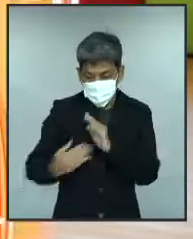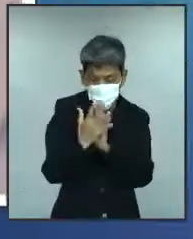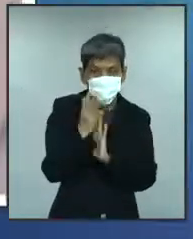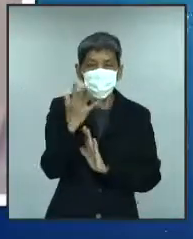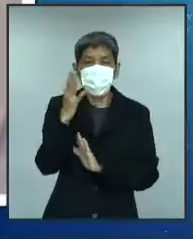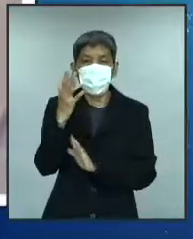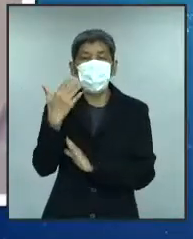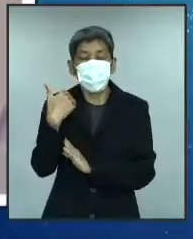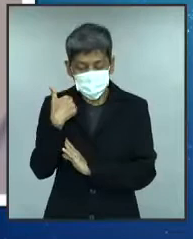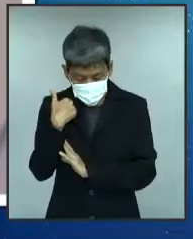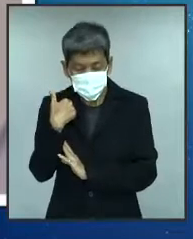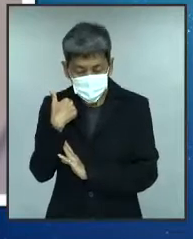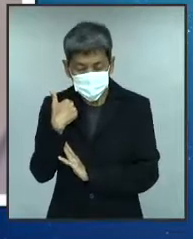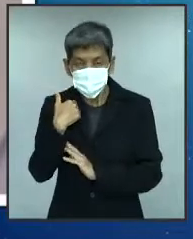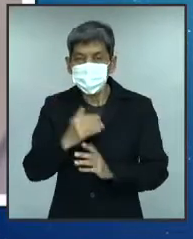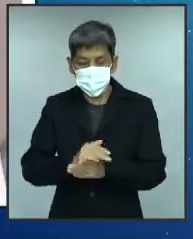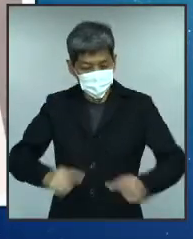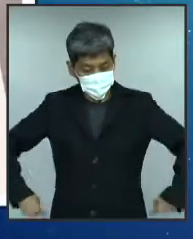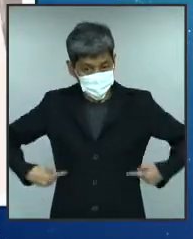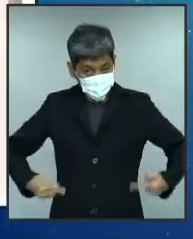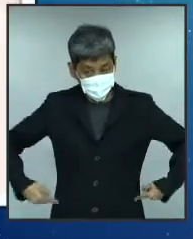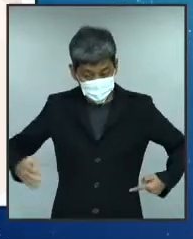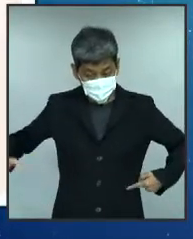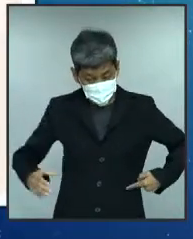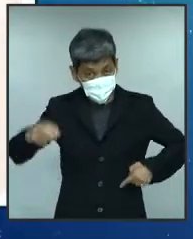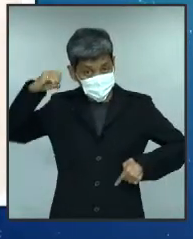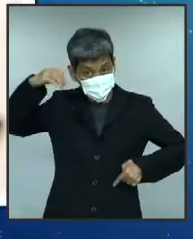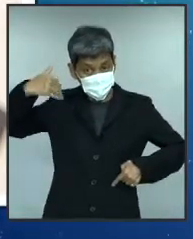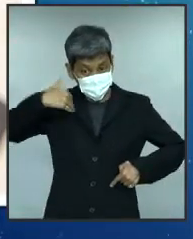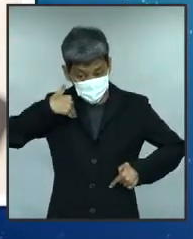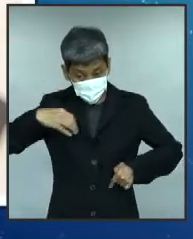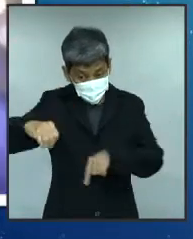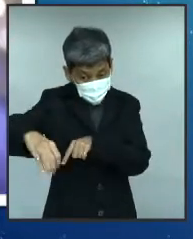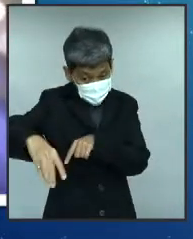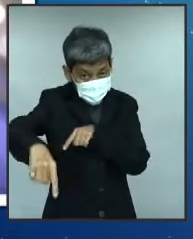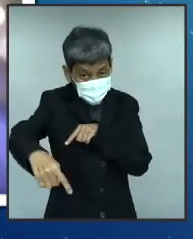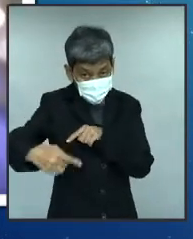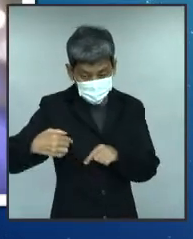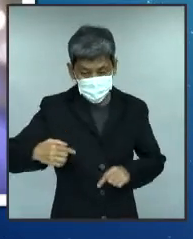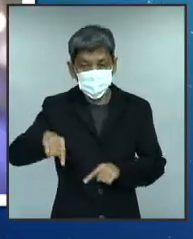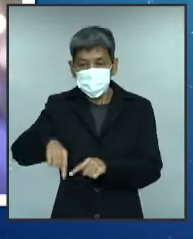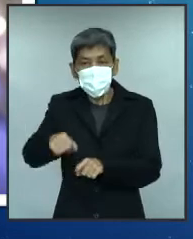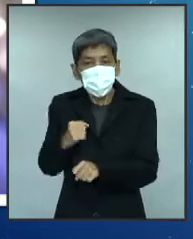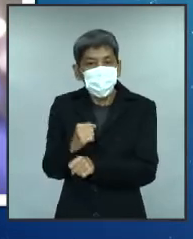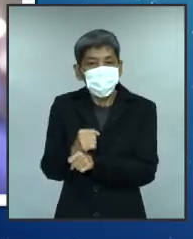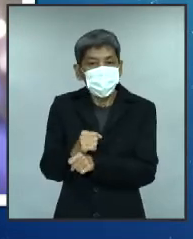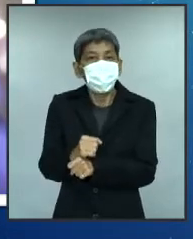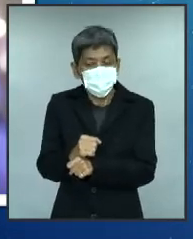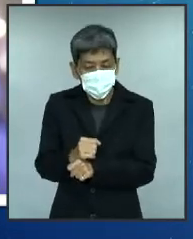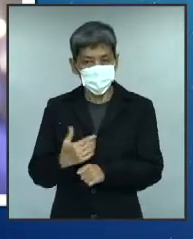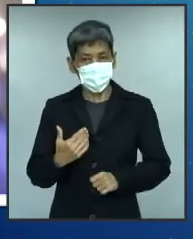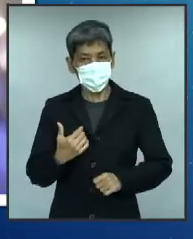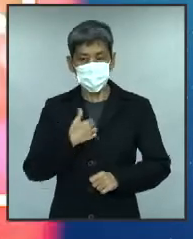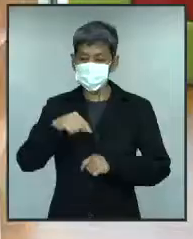น ครับ เพราะว่ามันจะมีคอนเซิร์นเกี่ยวกับเรื่องว่าถ้าเกิดสมมติมีขึ้นแม่เหล็กมาไอ้ตัวนี้ทำงานเองในตรง